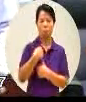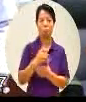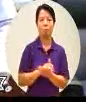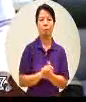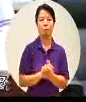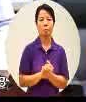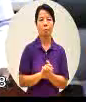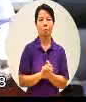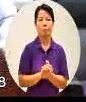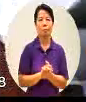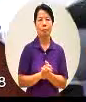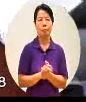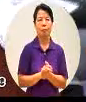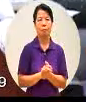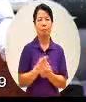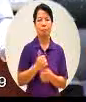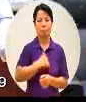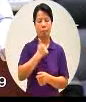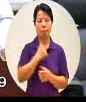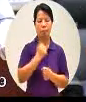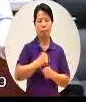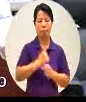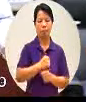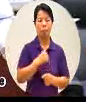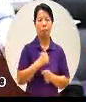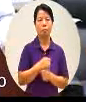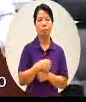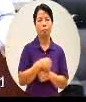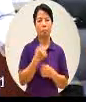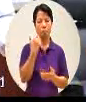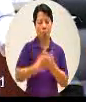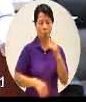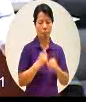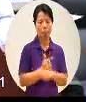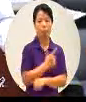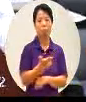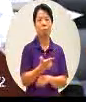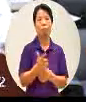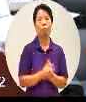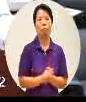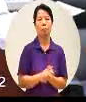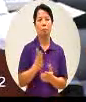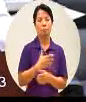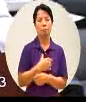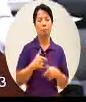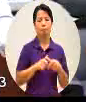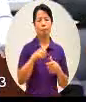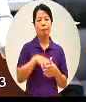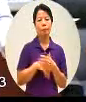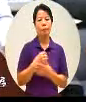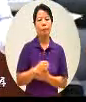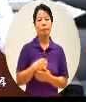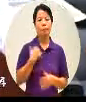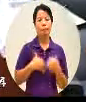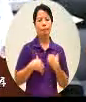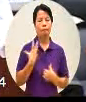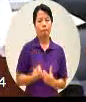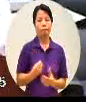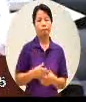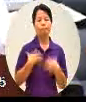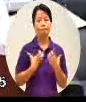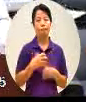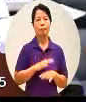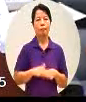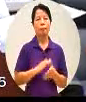付他来抽查。我真正做工课的时间存六点钟，啊，可是他心里会不会不高兴？他心里面会不